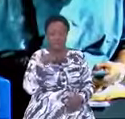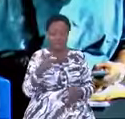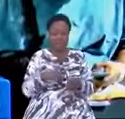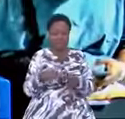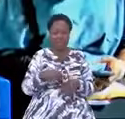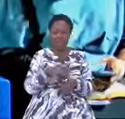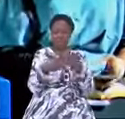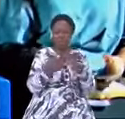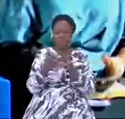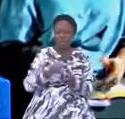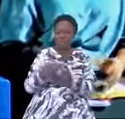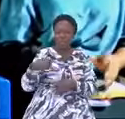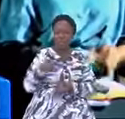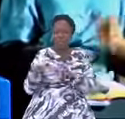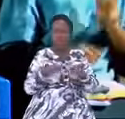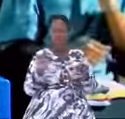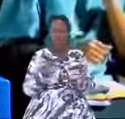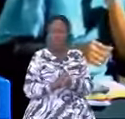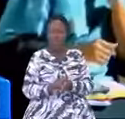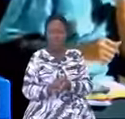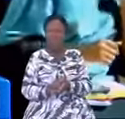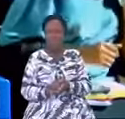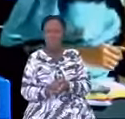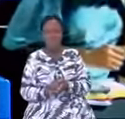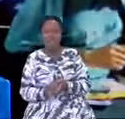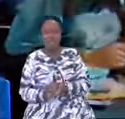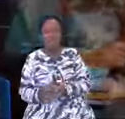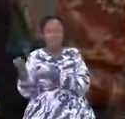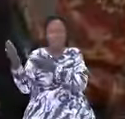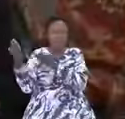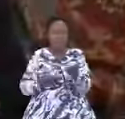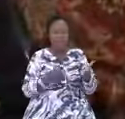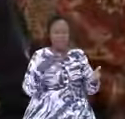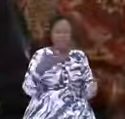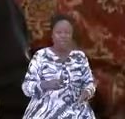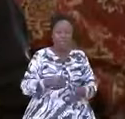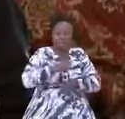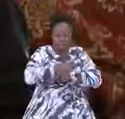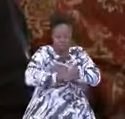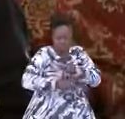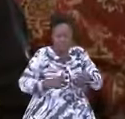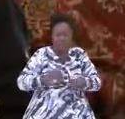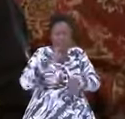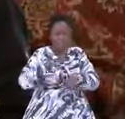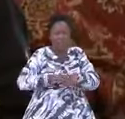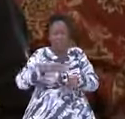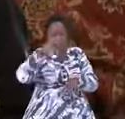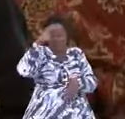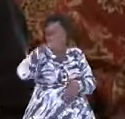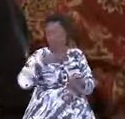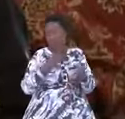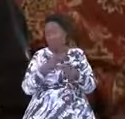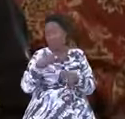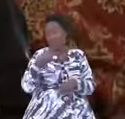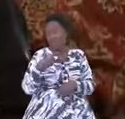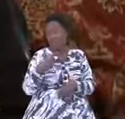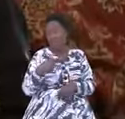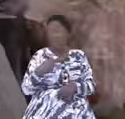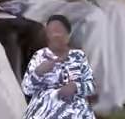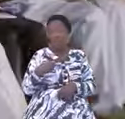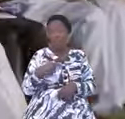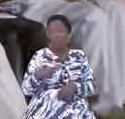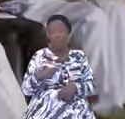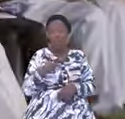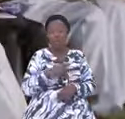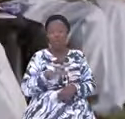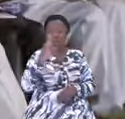causent la souffrance à l'homme est dit et vaudois de crime